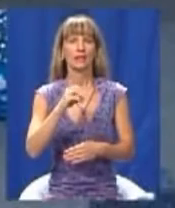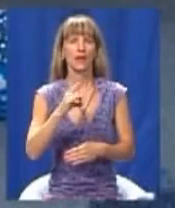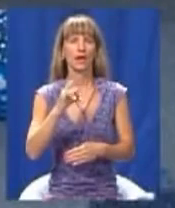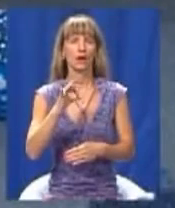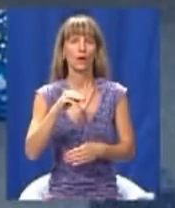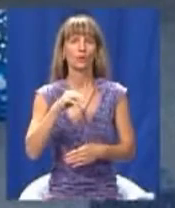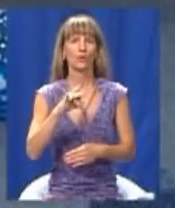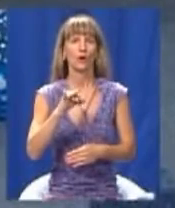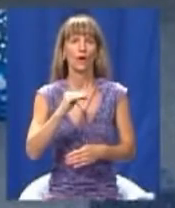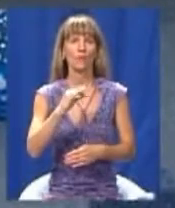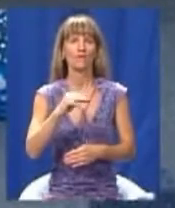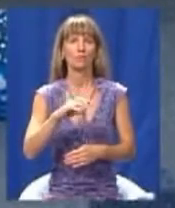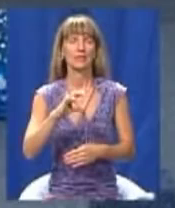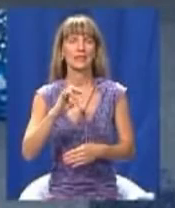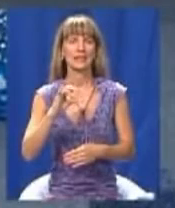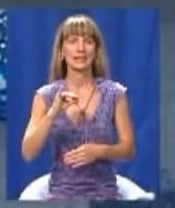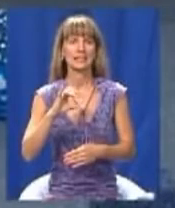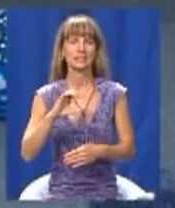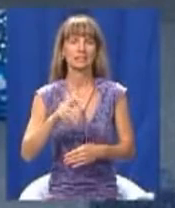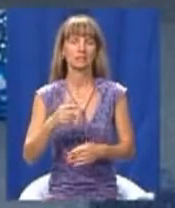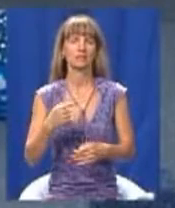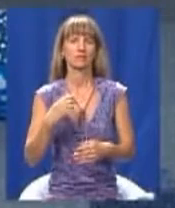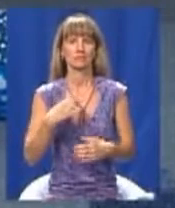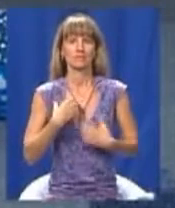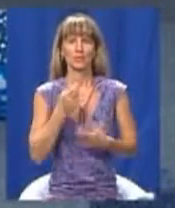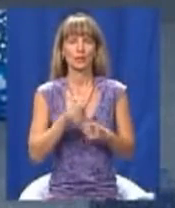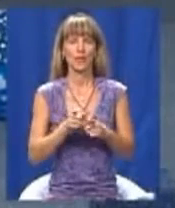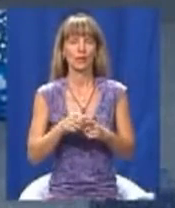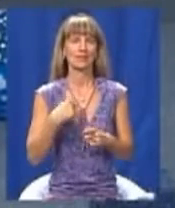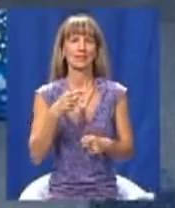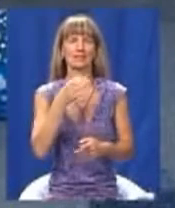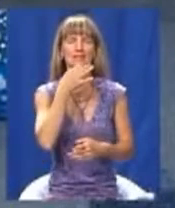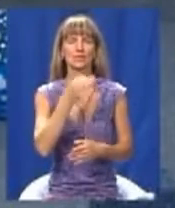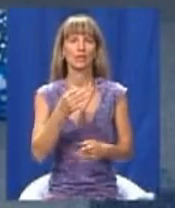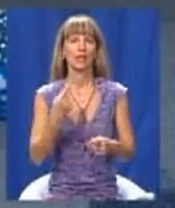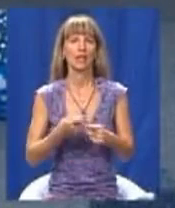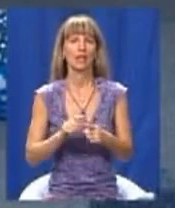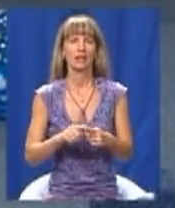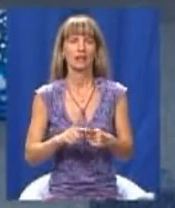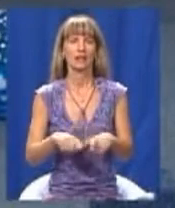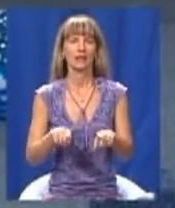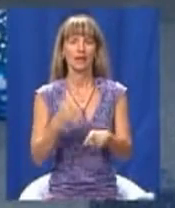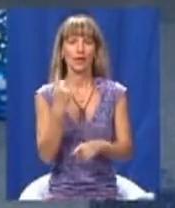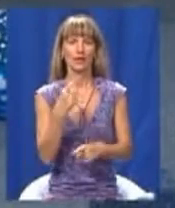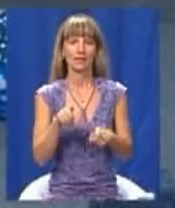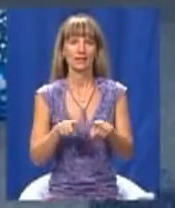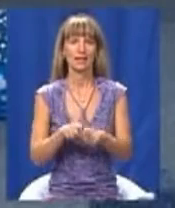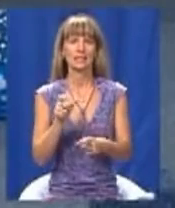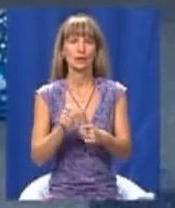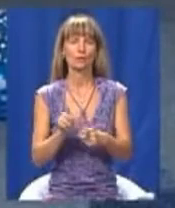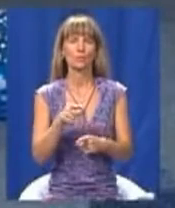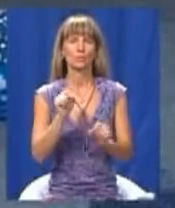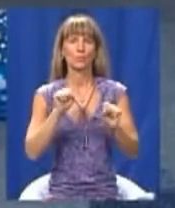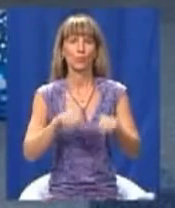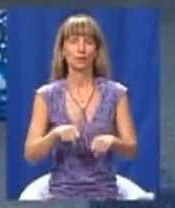гетеротрофінність. Страшне слово, насправді. Я навіть, ти знаєш, я тобі так скажу. Тобто, те таке страшне слово – це те, що він може